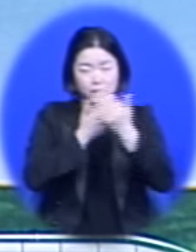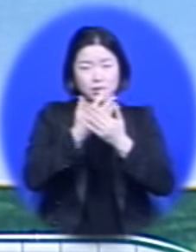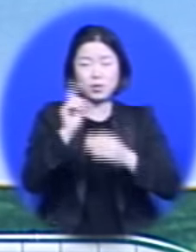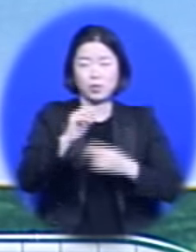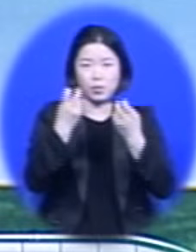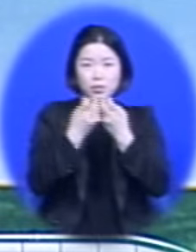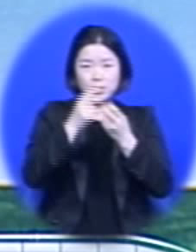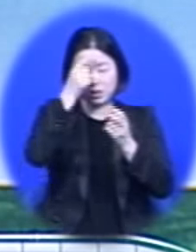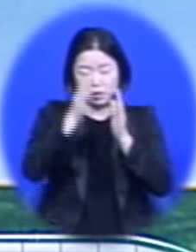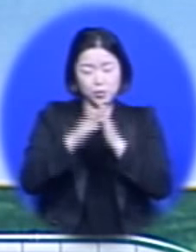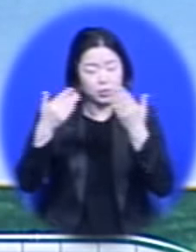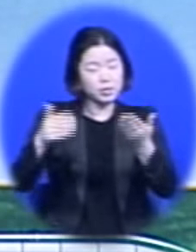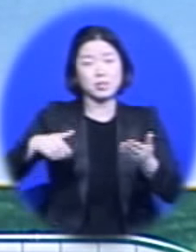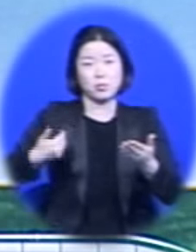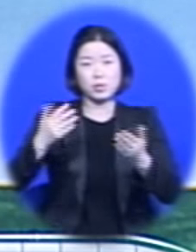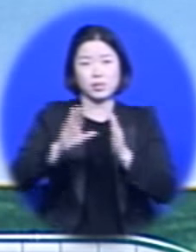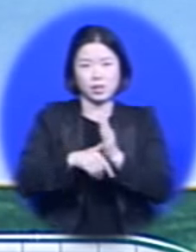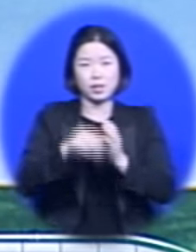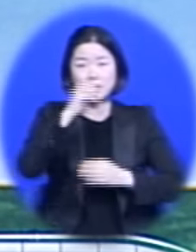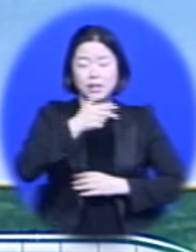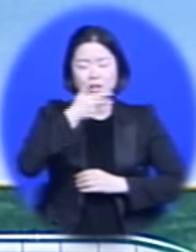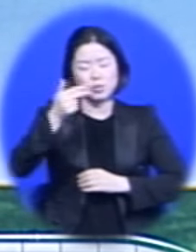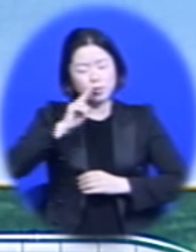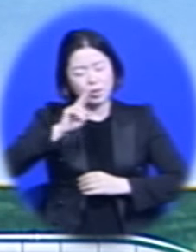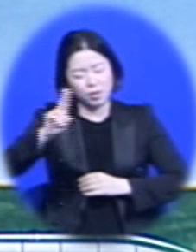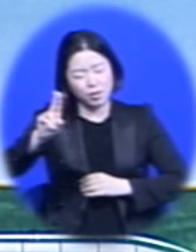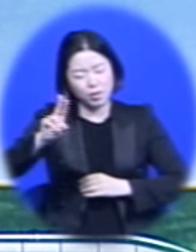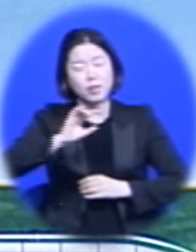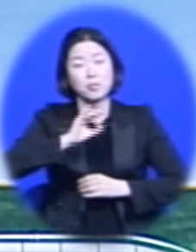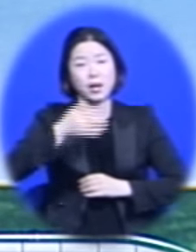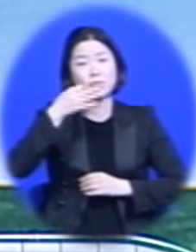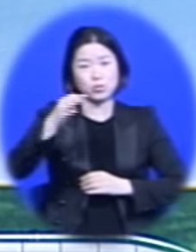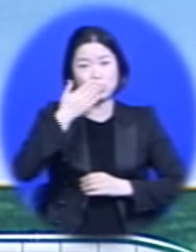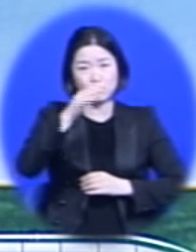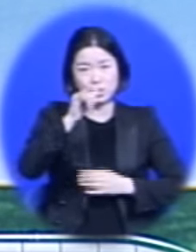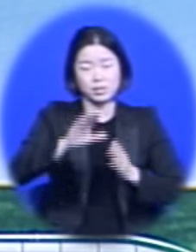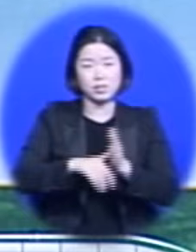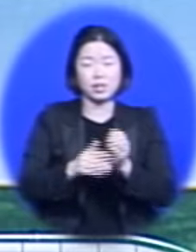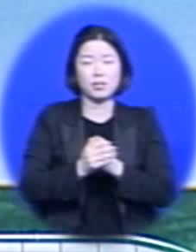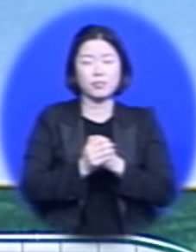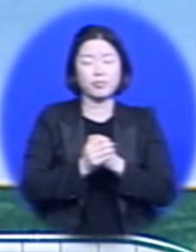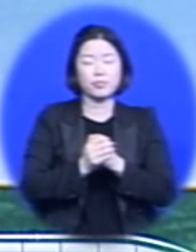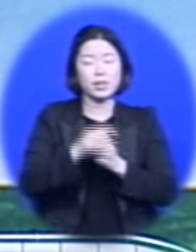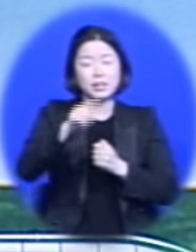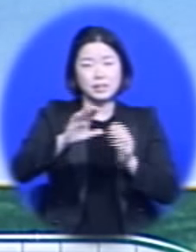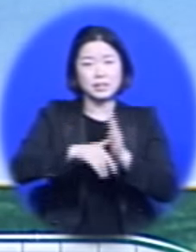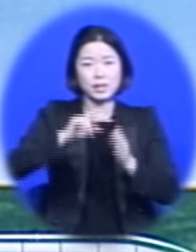모를 때, 그냥 주여라고 밖에는 부를 수 없을 때, 그때도 훌륭한 기도가 된다는